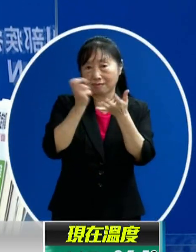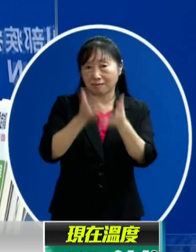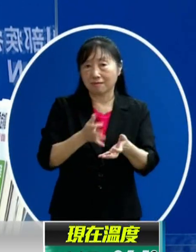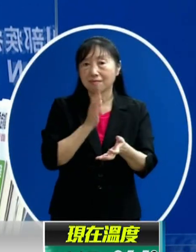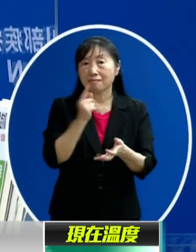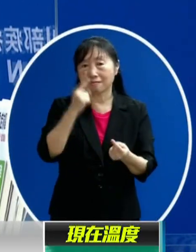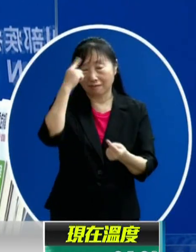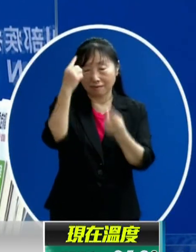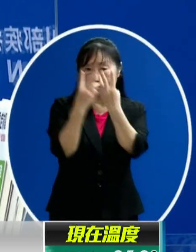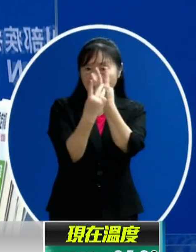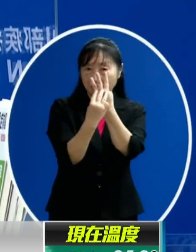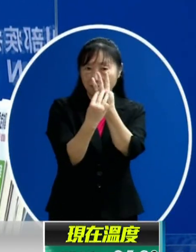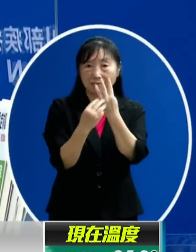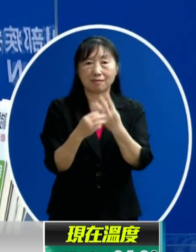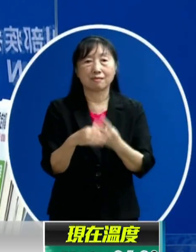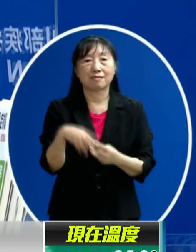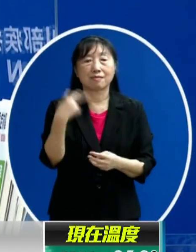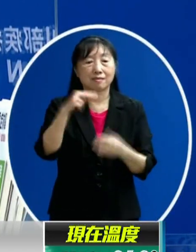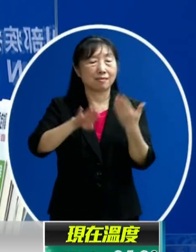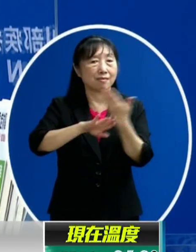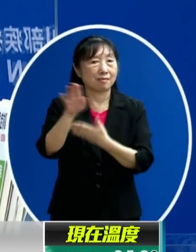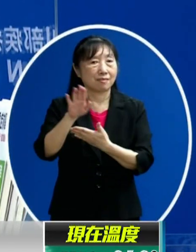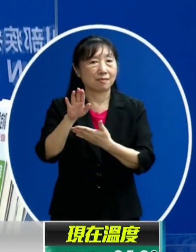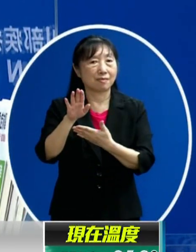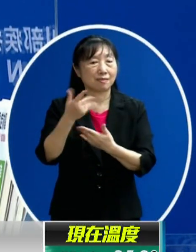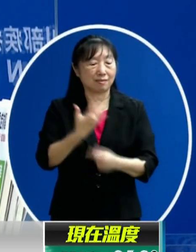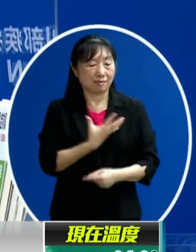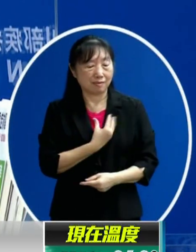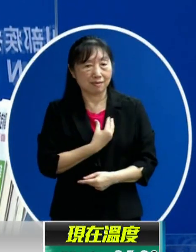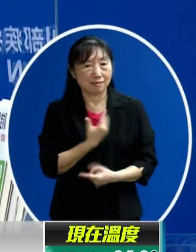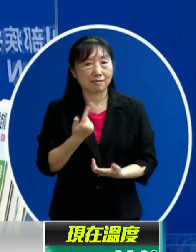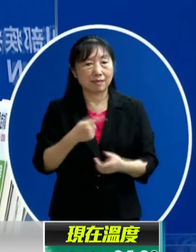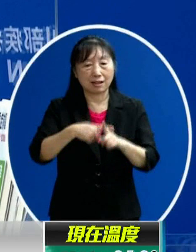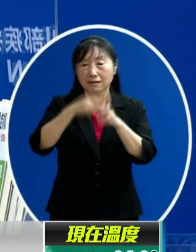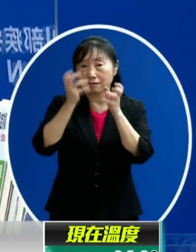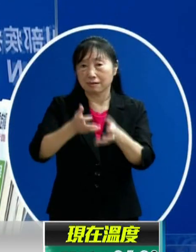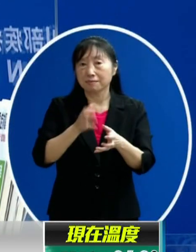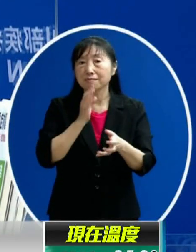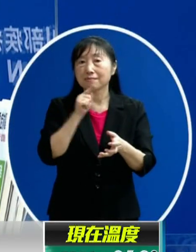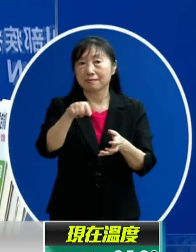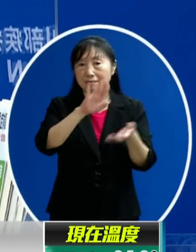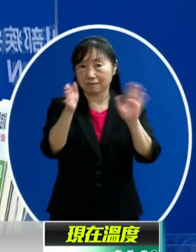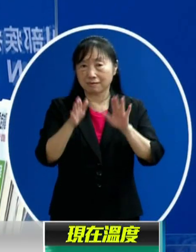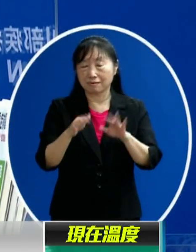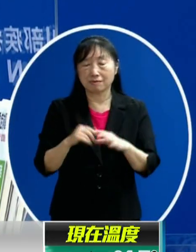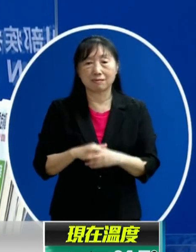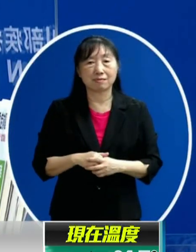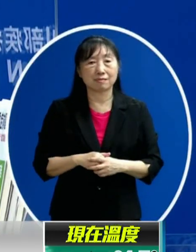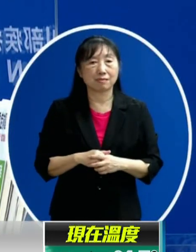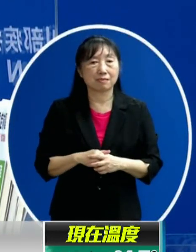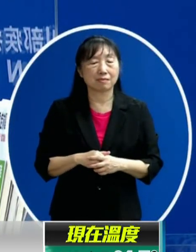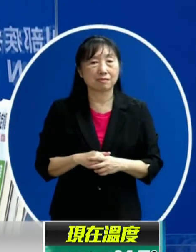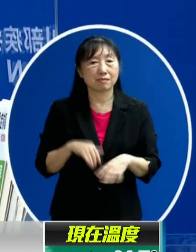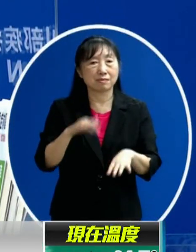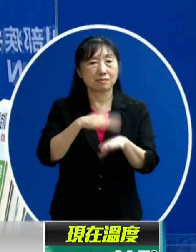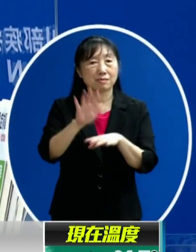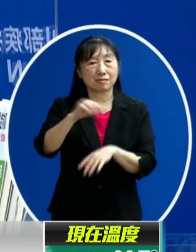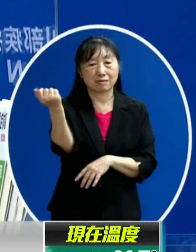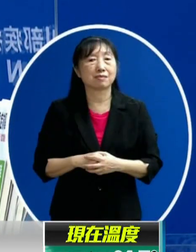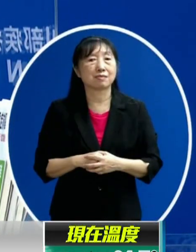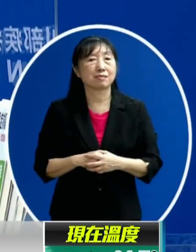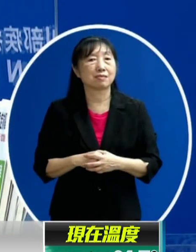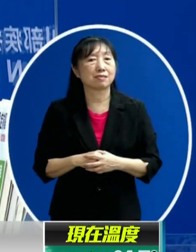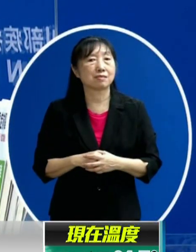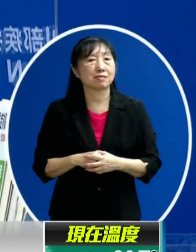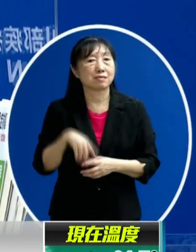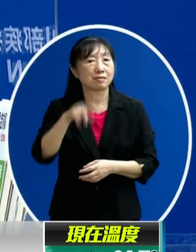哈，脑炎或者是哈其他的一些像心脏这些重症的话，那会有我们的这个6家的儿童医